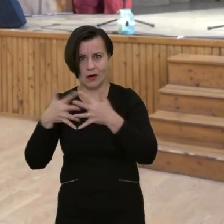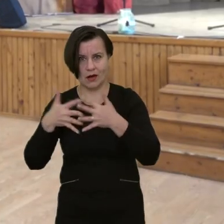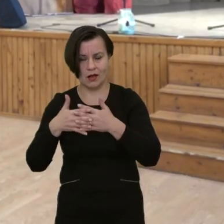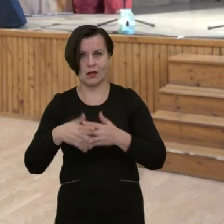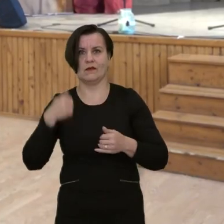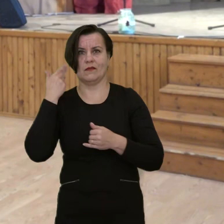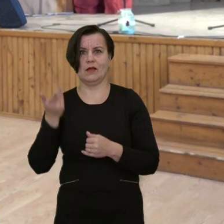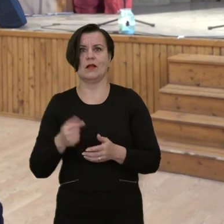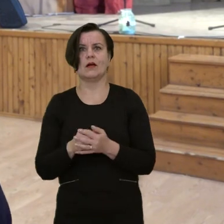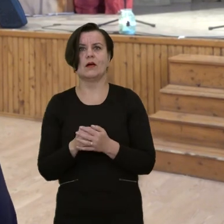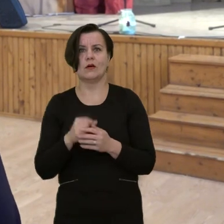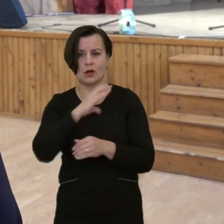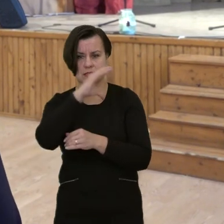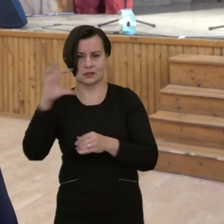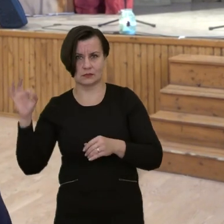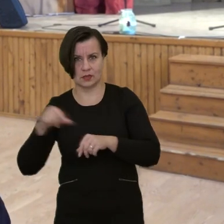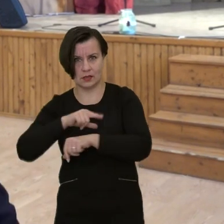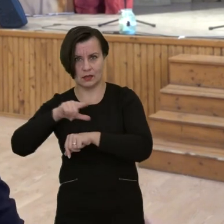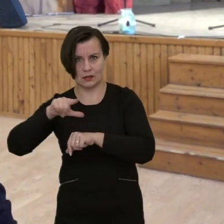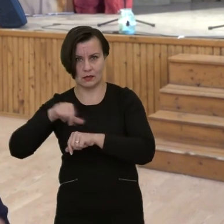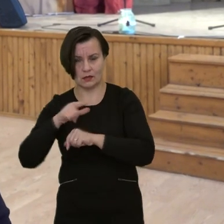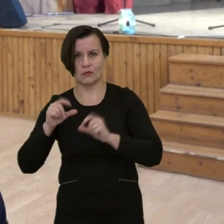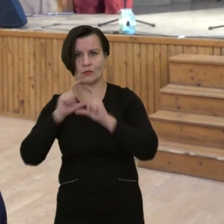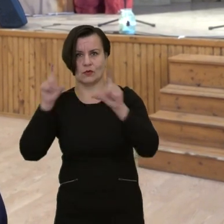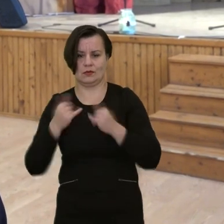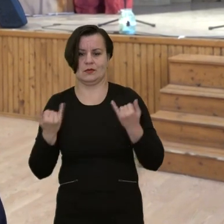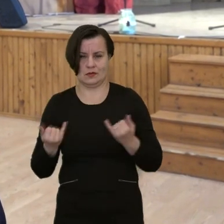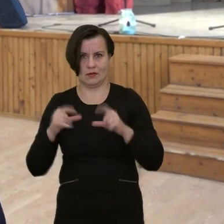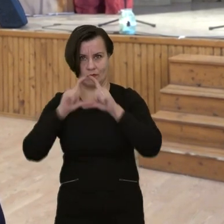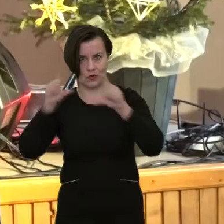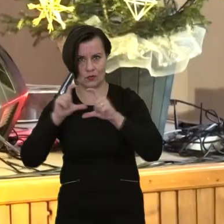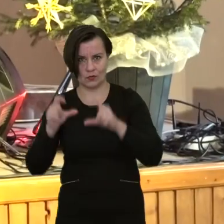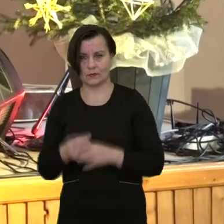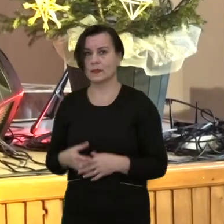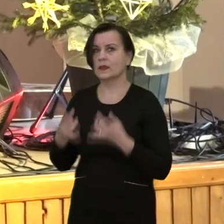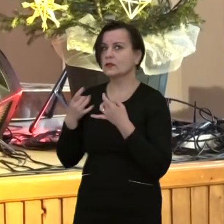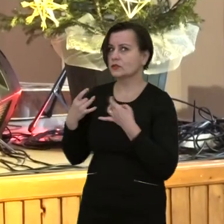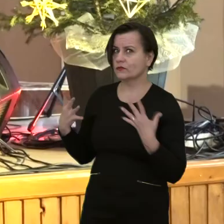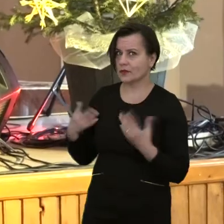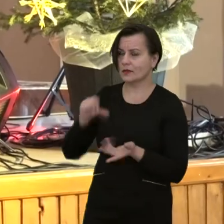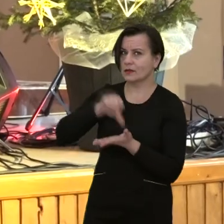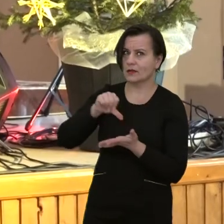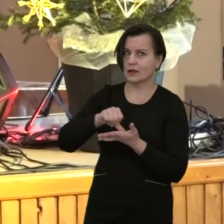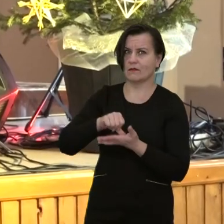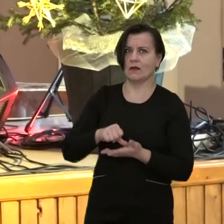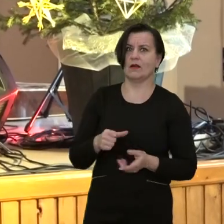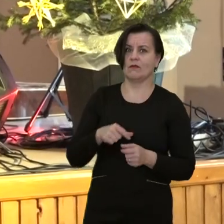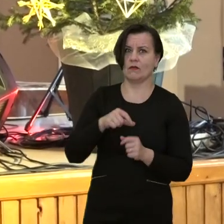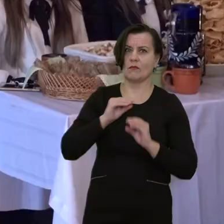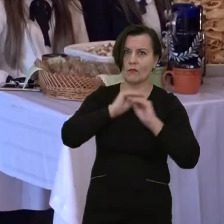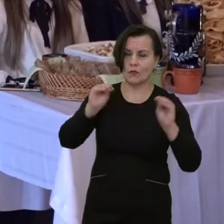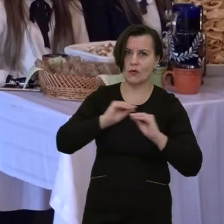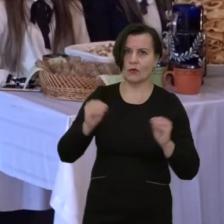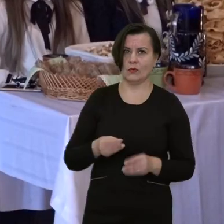tarpukariu. Paskui jau ta tarybinė mokykla ir šiuolaikinė mokykla. Šventėje dalyvavo ne tik moksleiviai ir mokytojai, bet